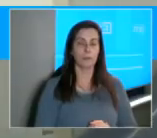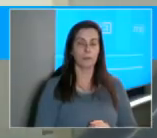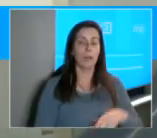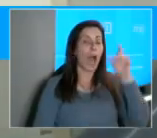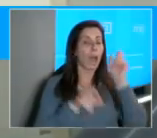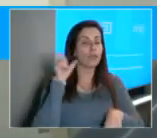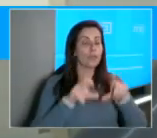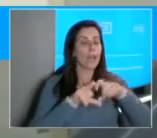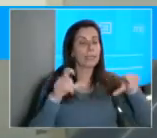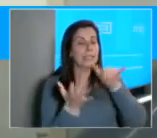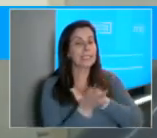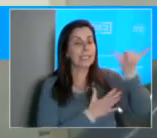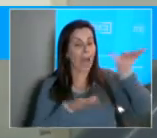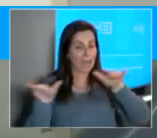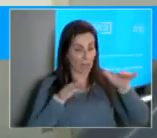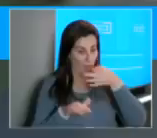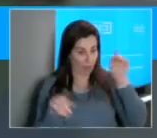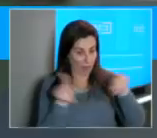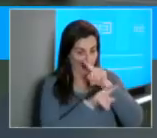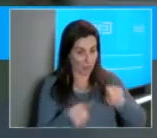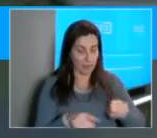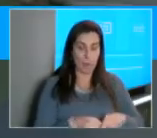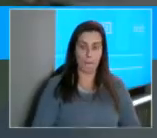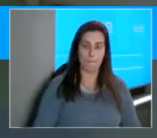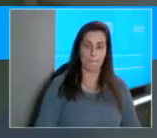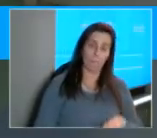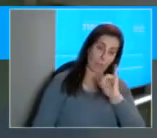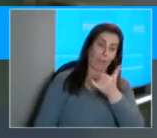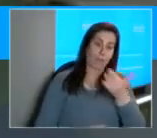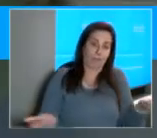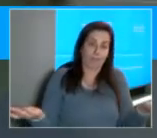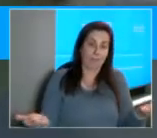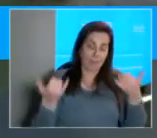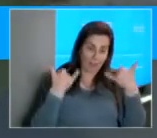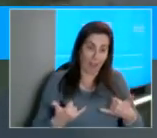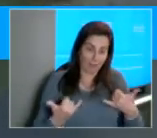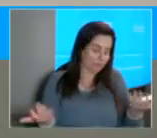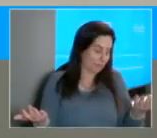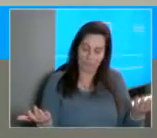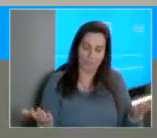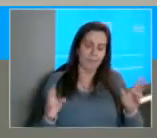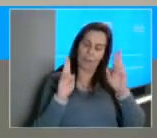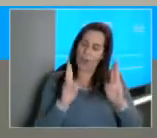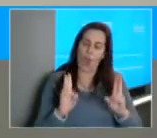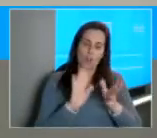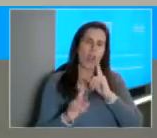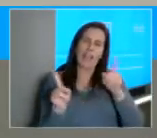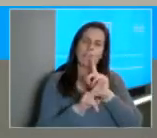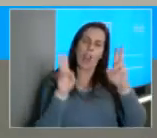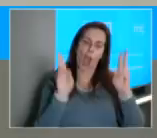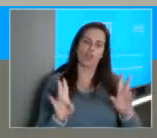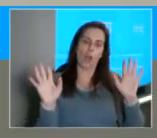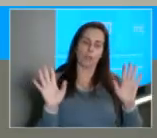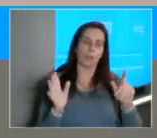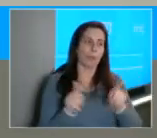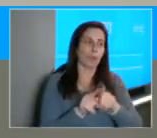לאנשים שיש כרטיסי טיסה לתאילנד, מה לבטל? כן, כרגע בינתיים להשעות, בואו לא נגיד לבטל, אבל